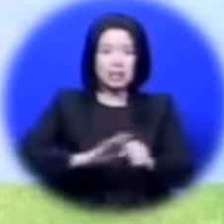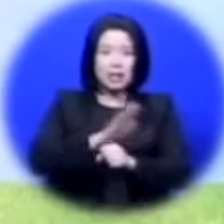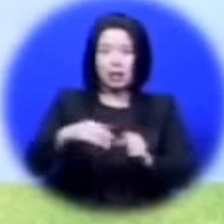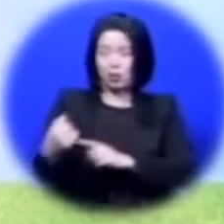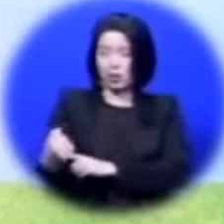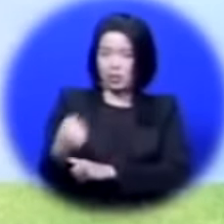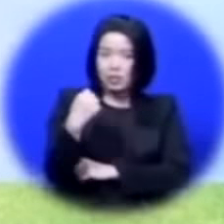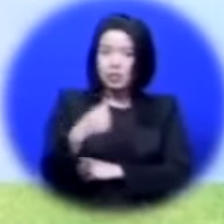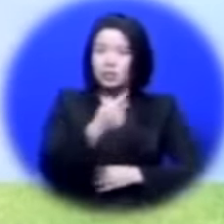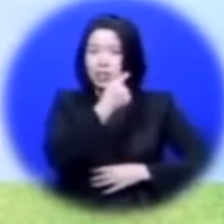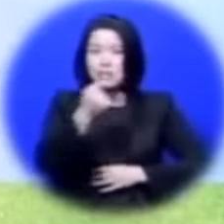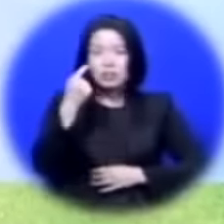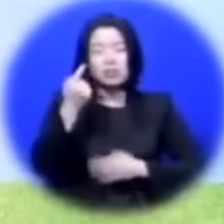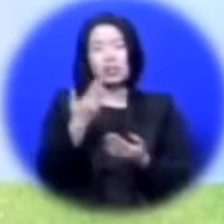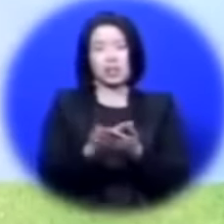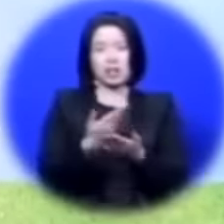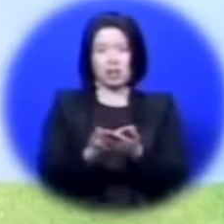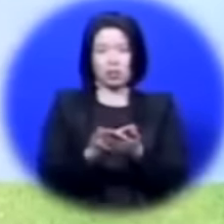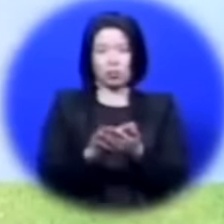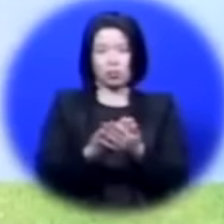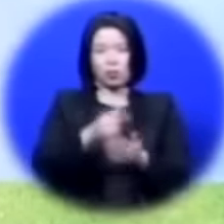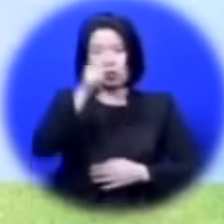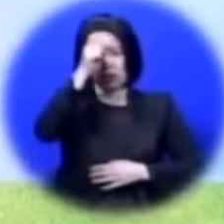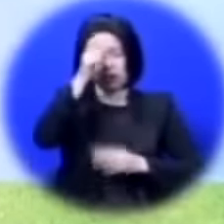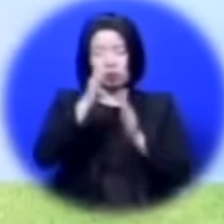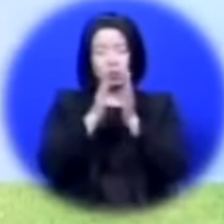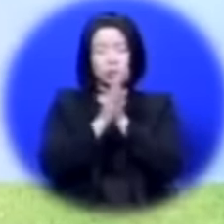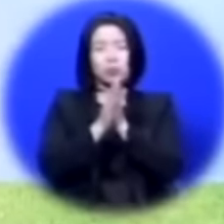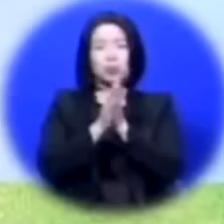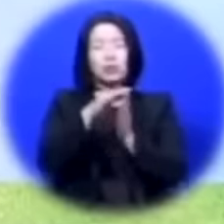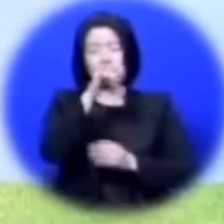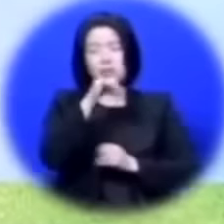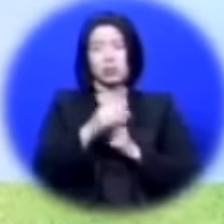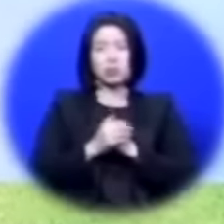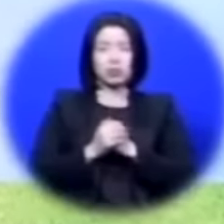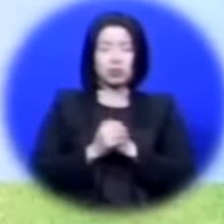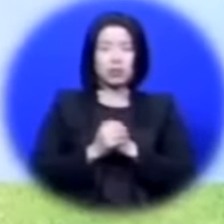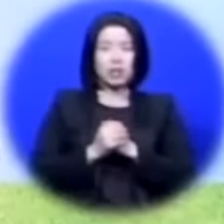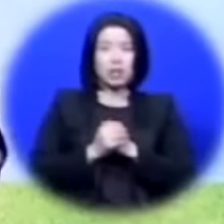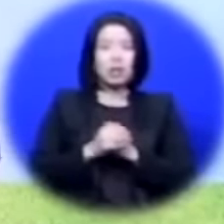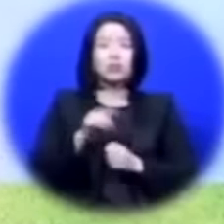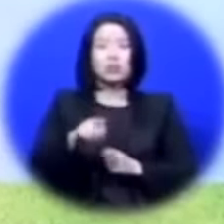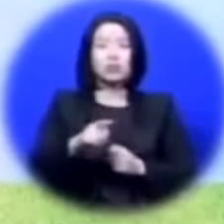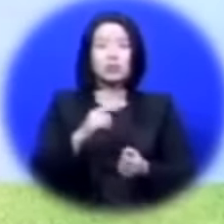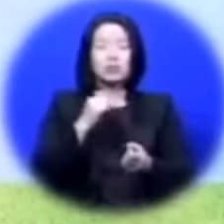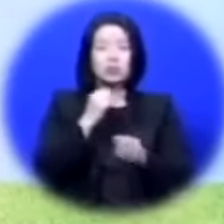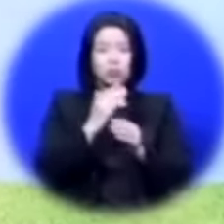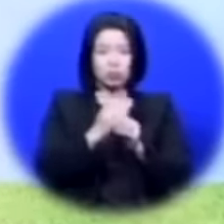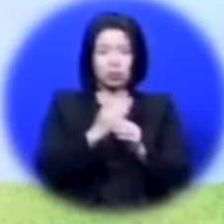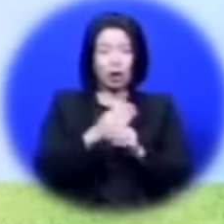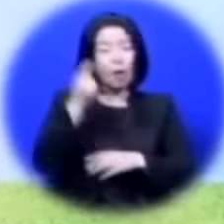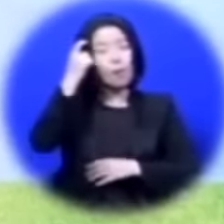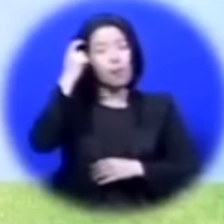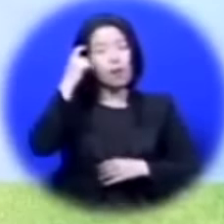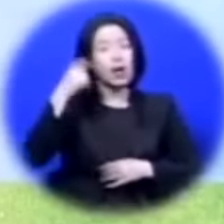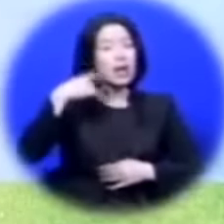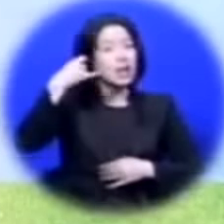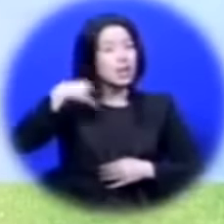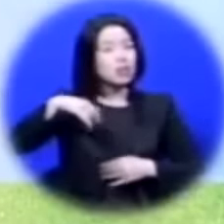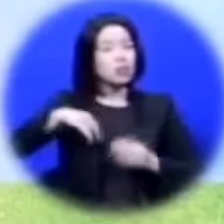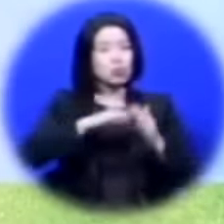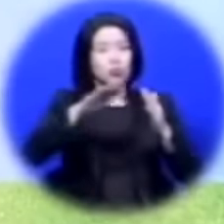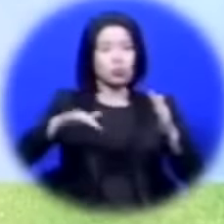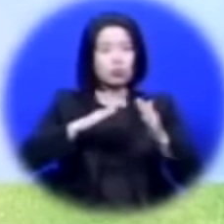달라 그렇게 기도 부탁을 하더랍니다 그러면서 왜 중국 가정교회 하나님께서 이렇게